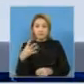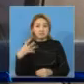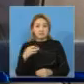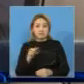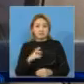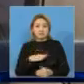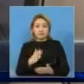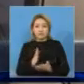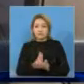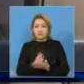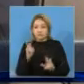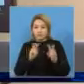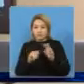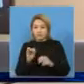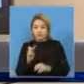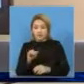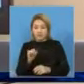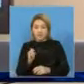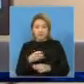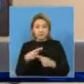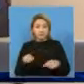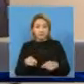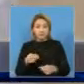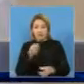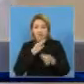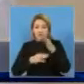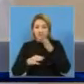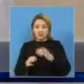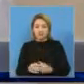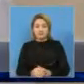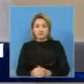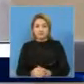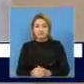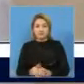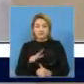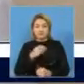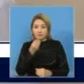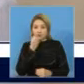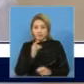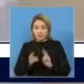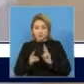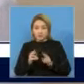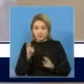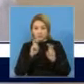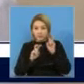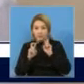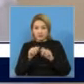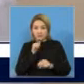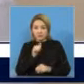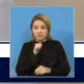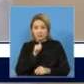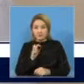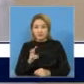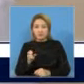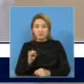одном приборе можно проверить пластик, то на другом – лекарства. В основном делаются пищевые продукты,